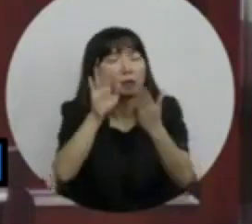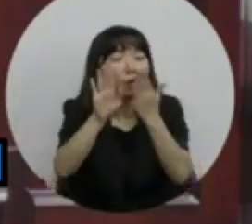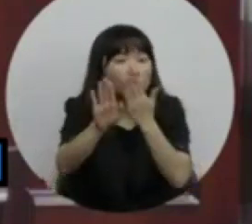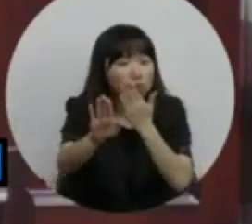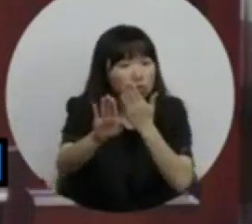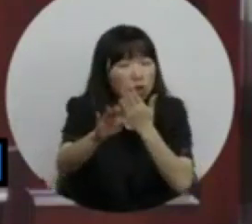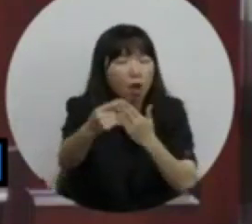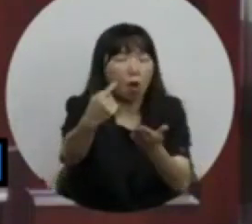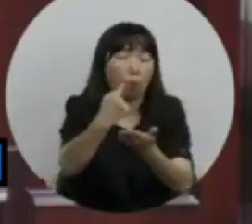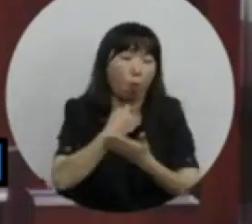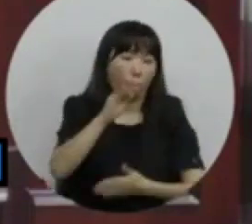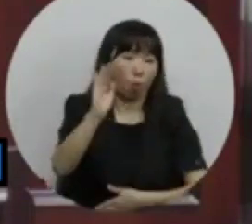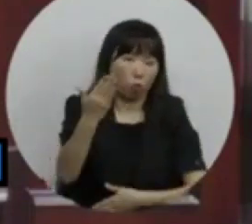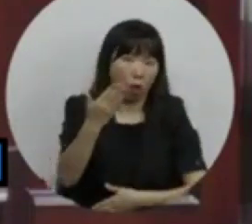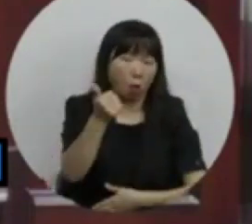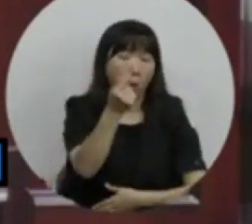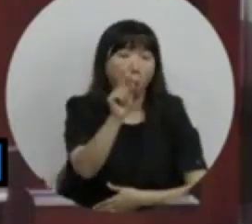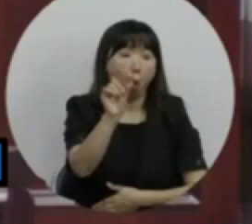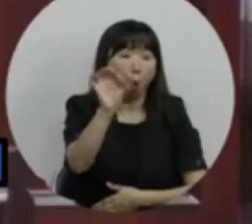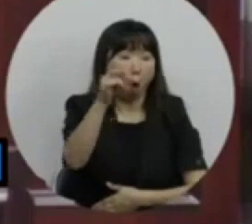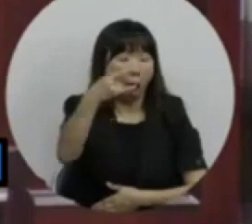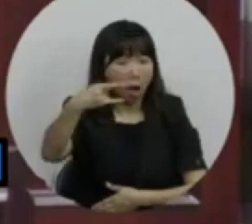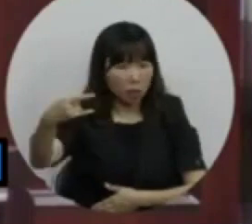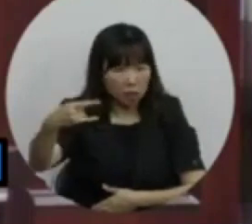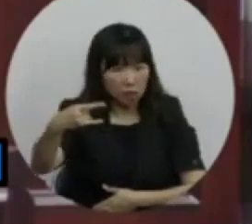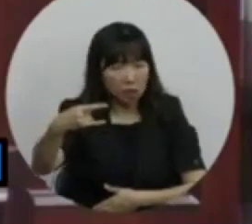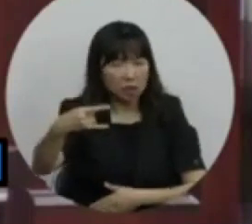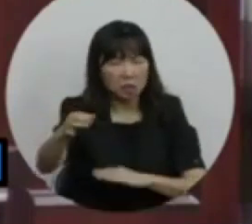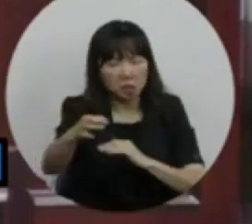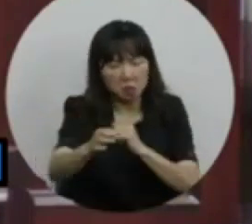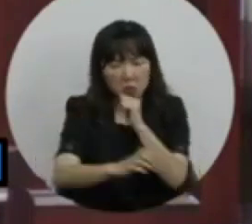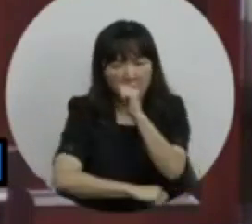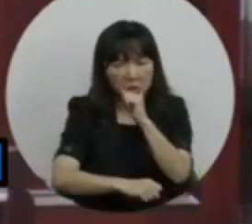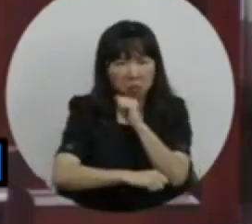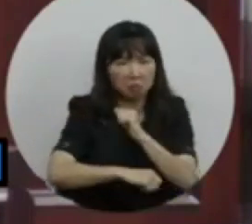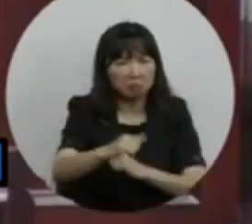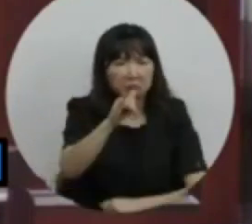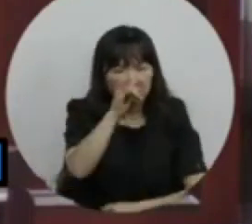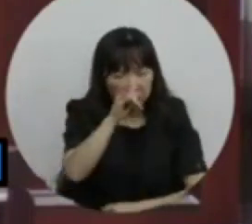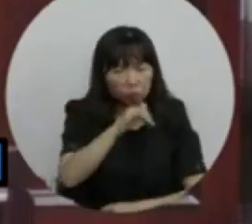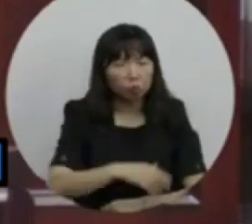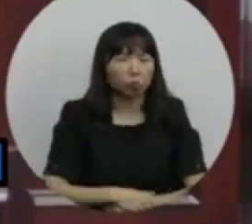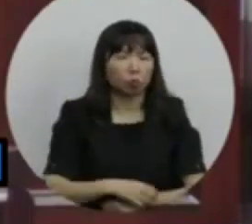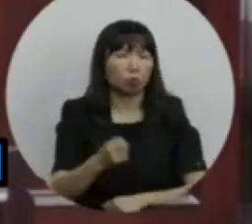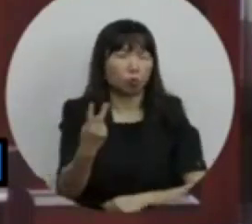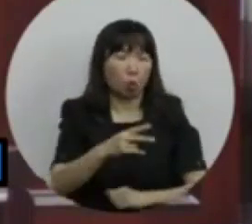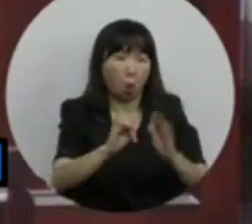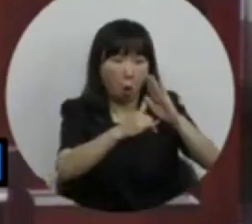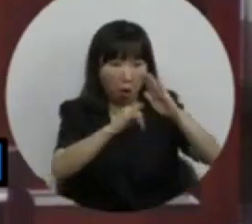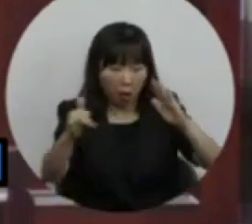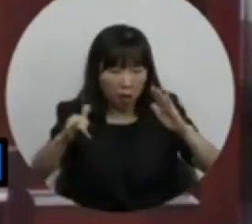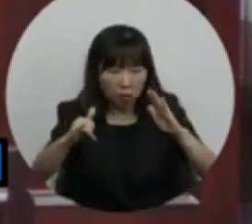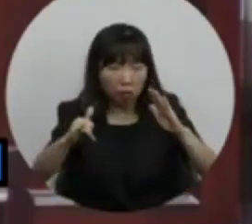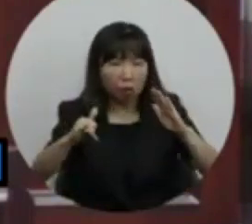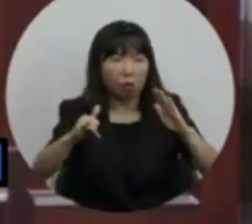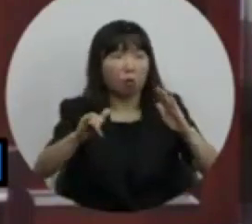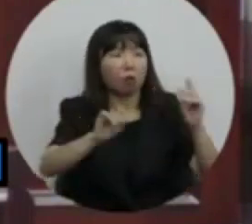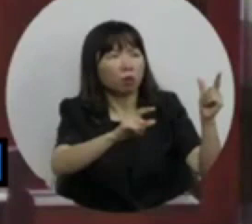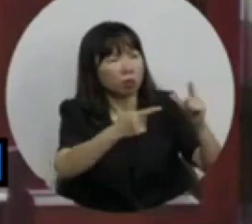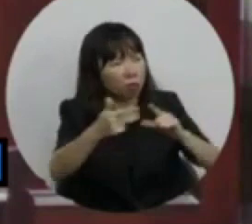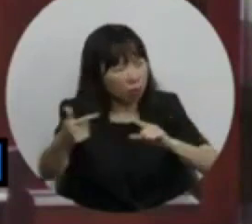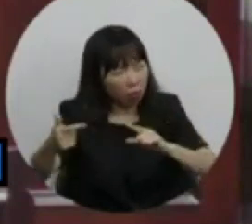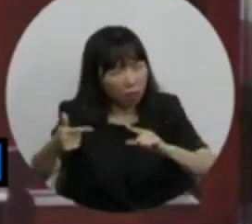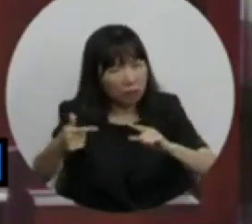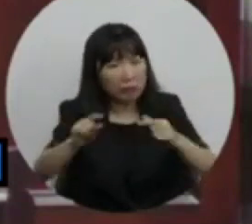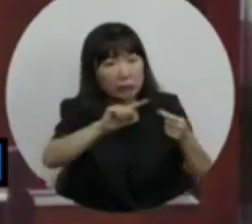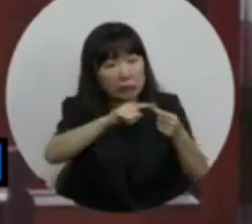고위 관료들은 연이어 뇌물사건을 일으킵니다. 가정에서도 조정에서도 무기력하다고